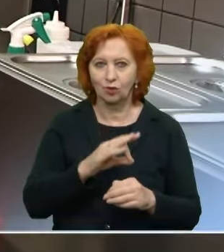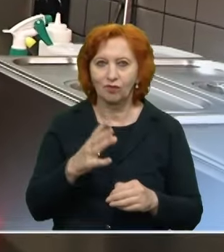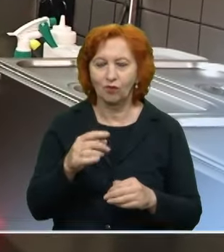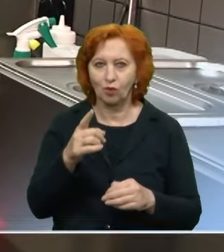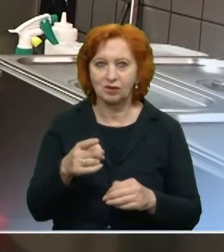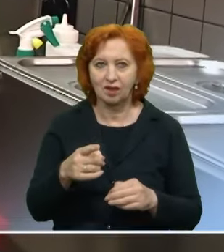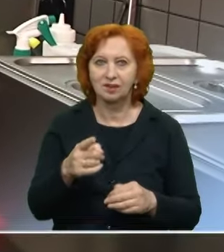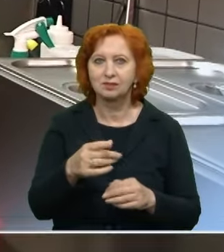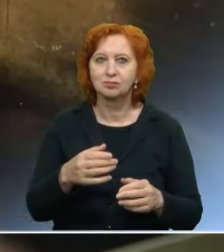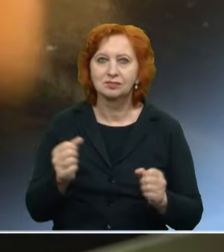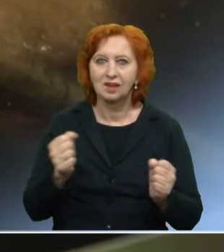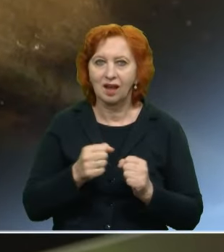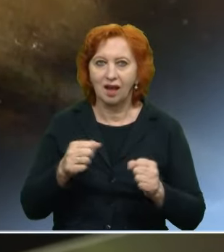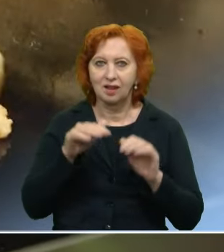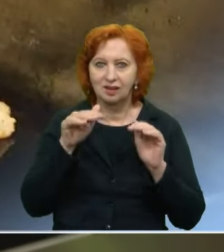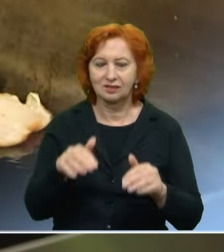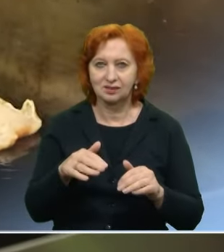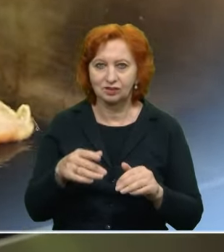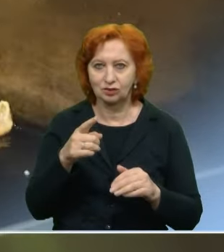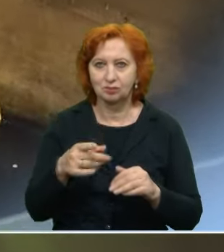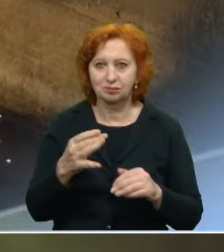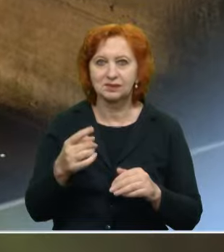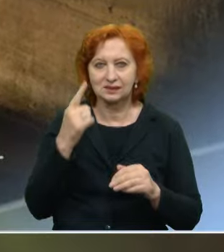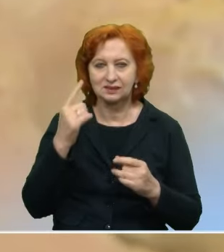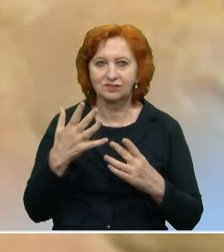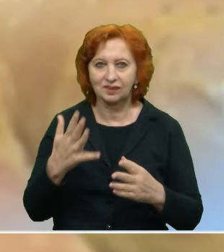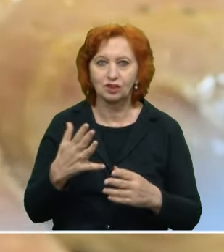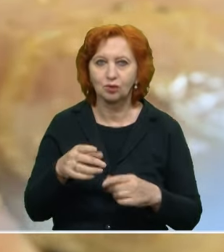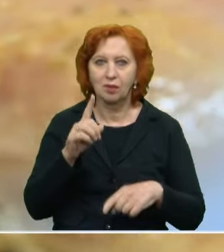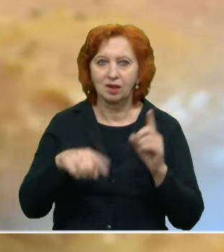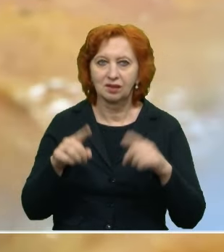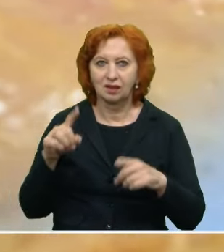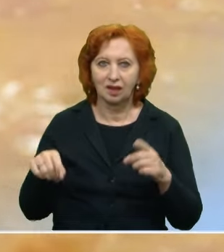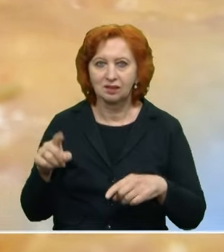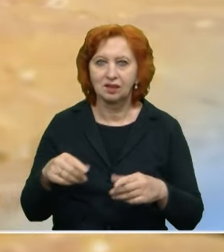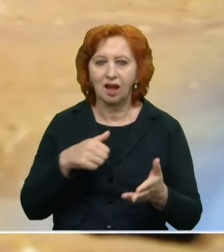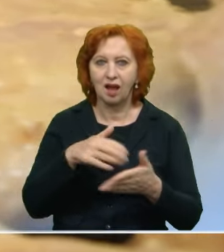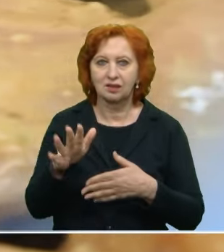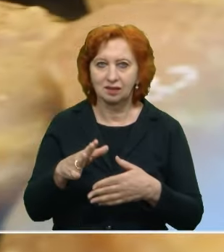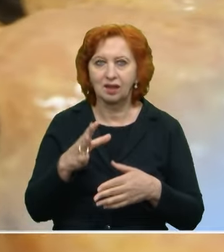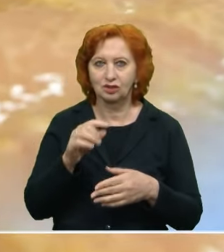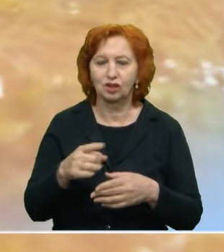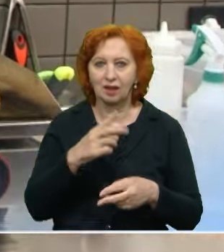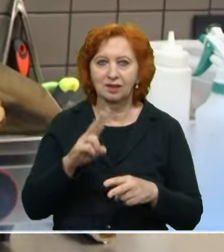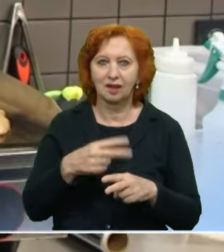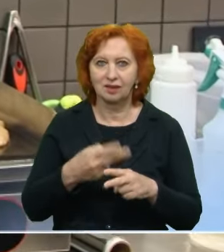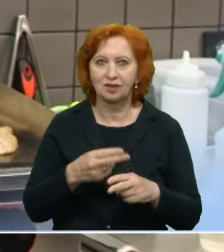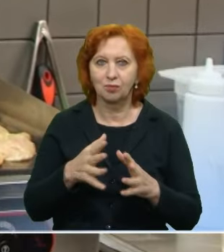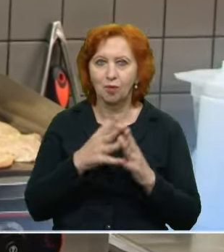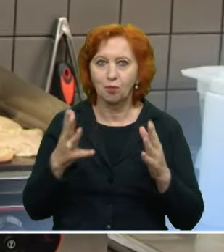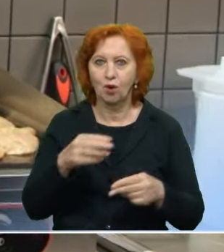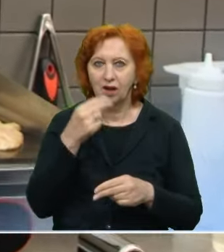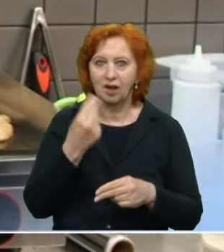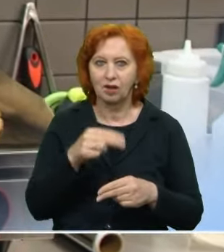без холодильника срок хранения, естественно, меньше. Поэтому в некоторых заведениях отказались от вертела. Более